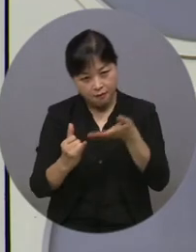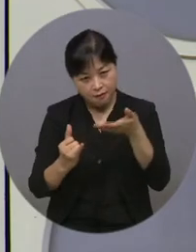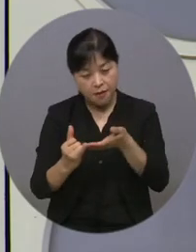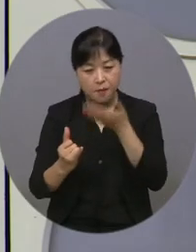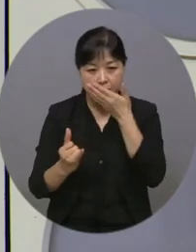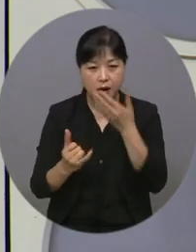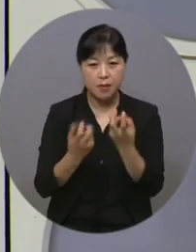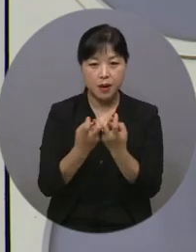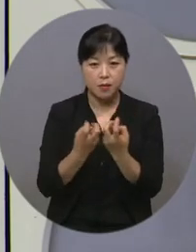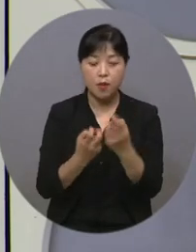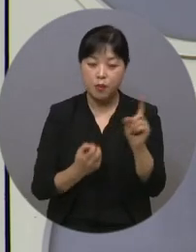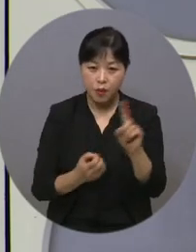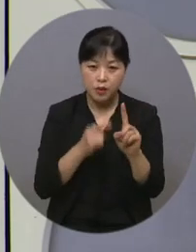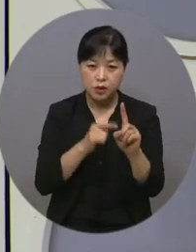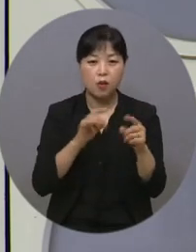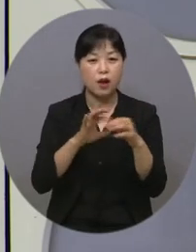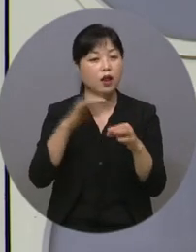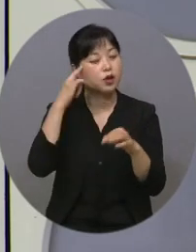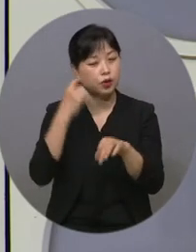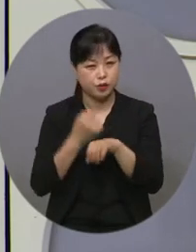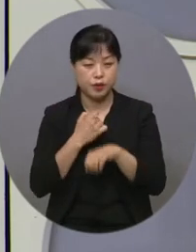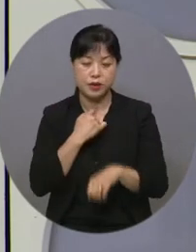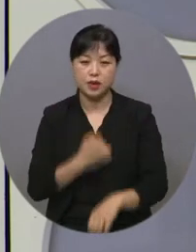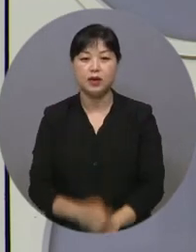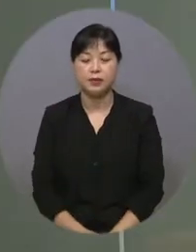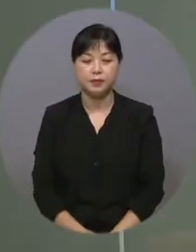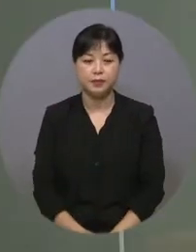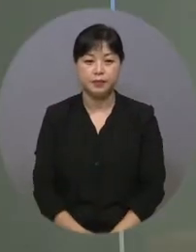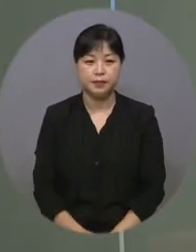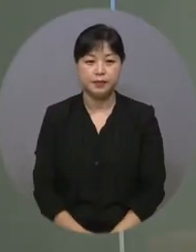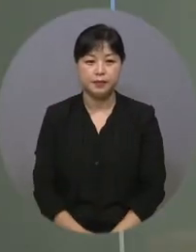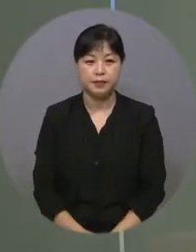것인가 이거에 관해서도 좀 연구를 했습니다.